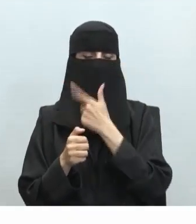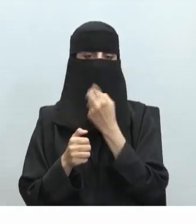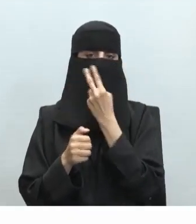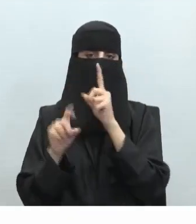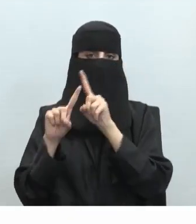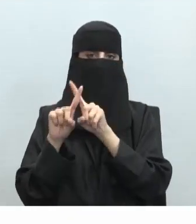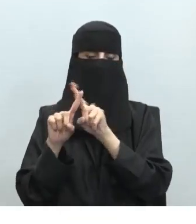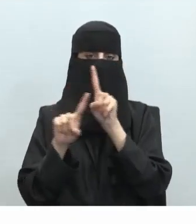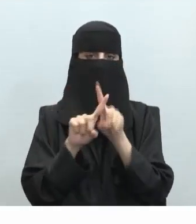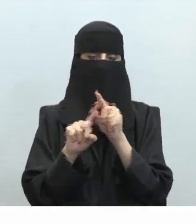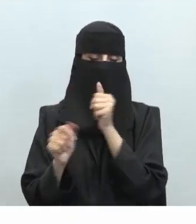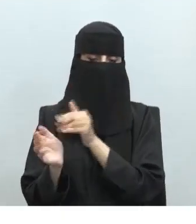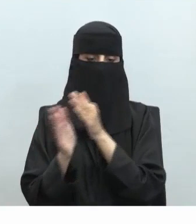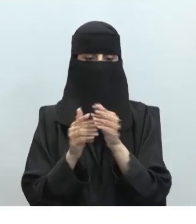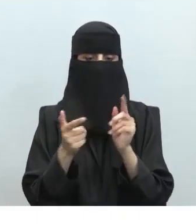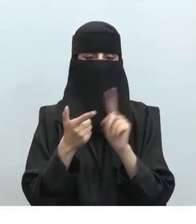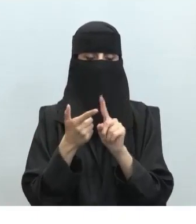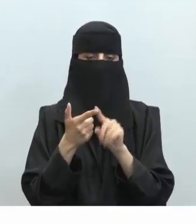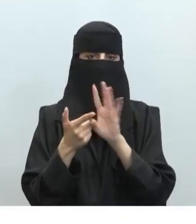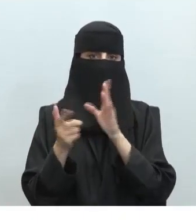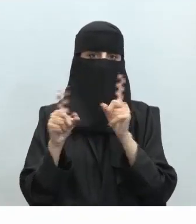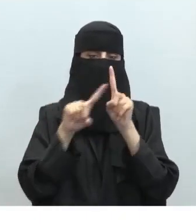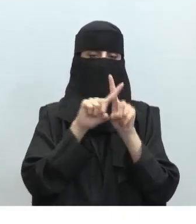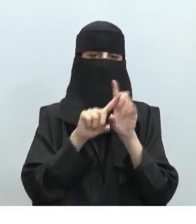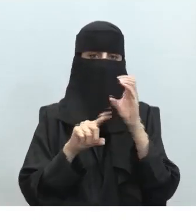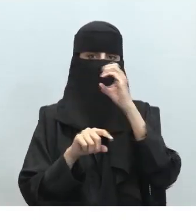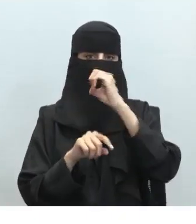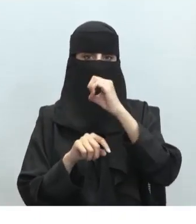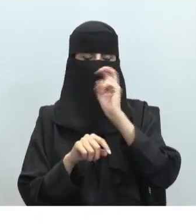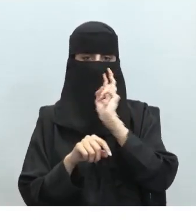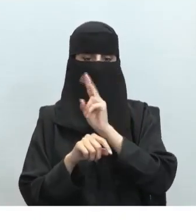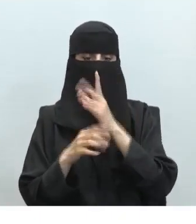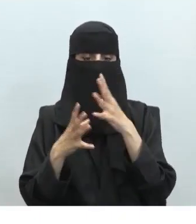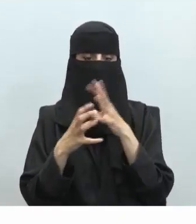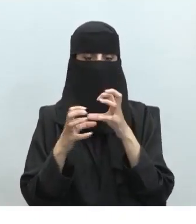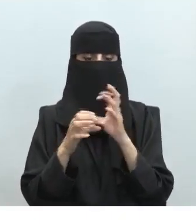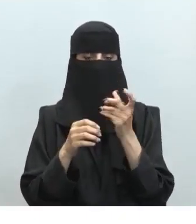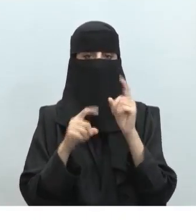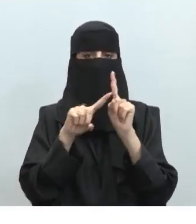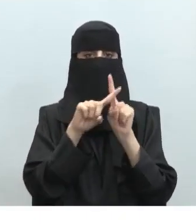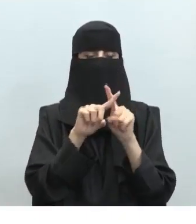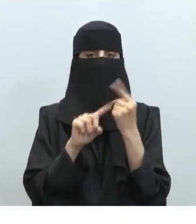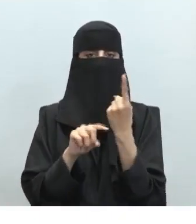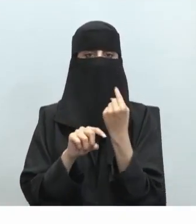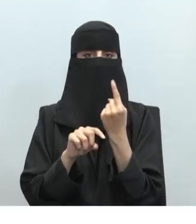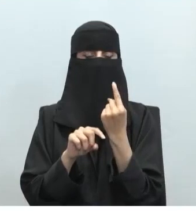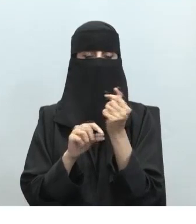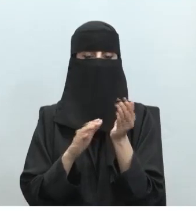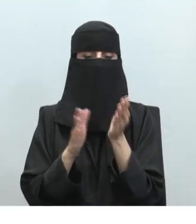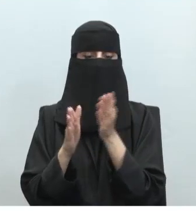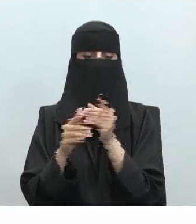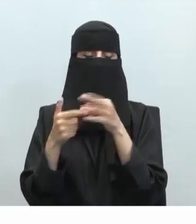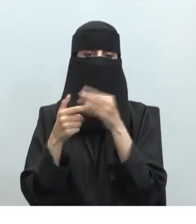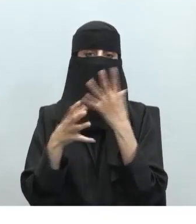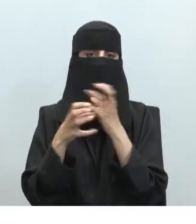اكس وهنا عندما يظهر لدينا اكس واو او تعني بمعنى انه لا يوجد الا كروموسوم واحد من اكس اذا هنالك